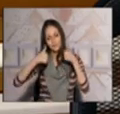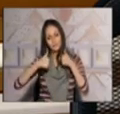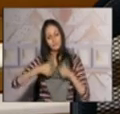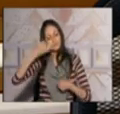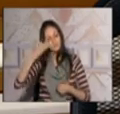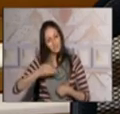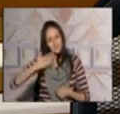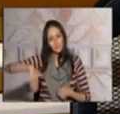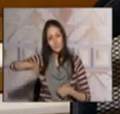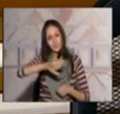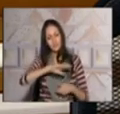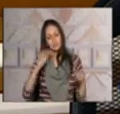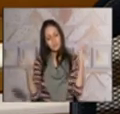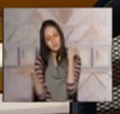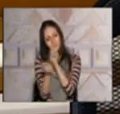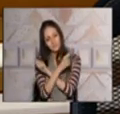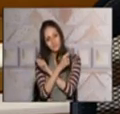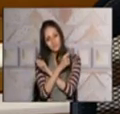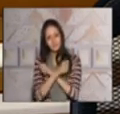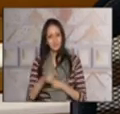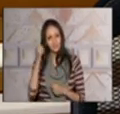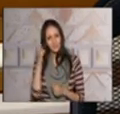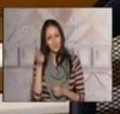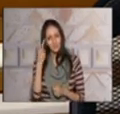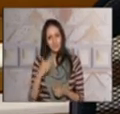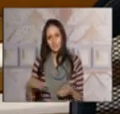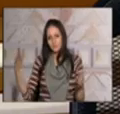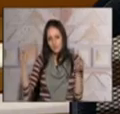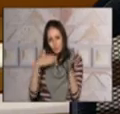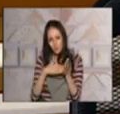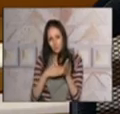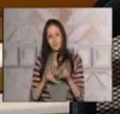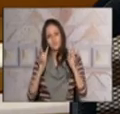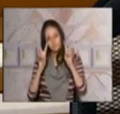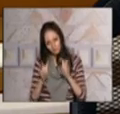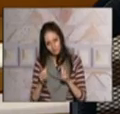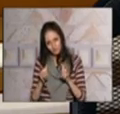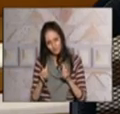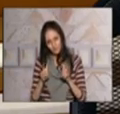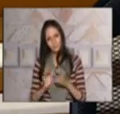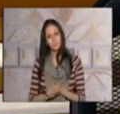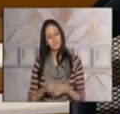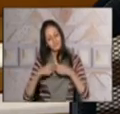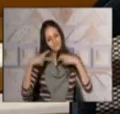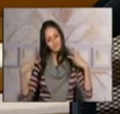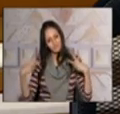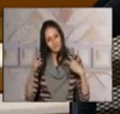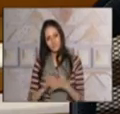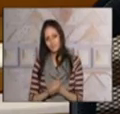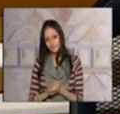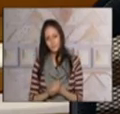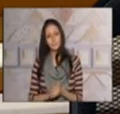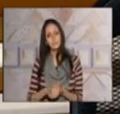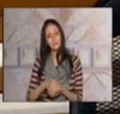فكره الموظف الثابت وفكره الحاجات القديمه والحاجات الثابته اللي في حياتنا خلاص دلوقتي اصبحت مش مرفوضه،